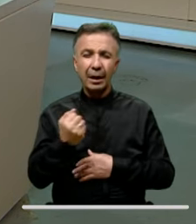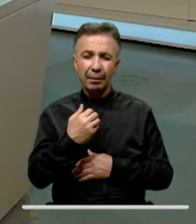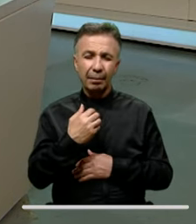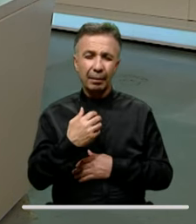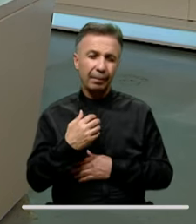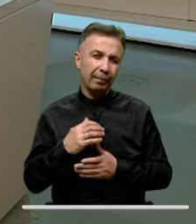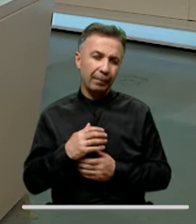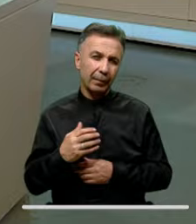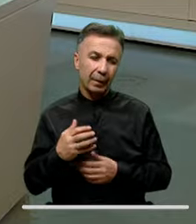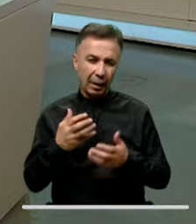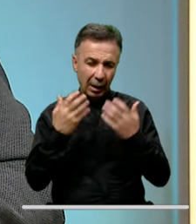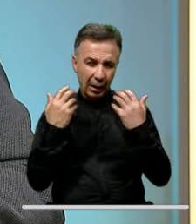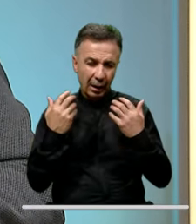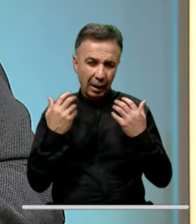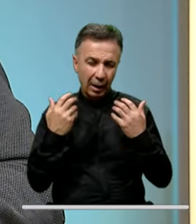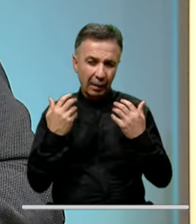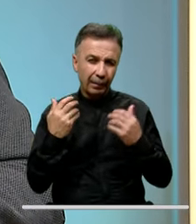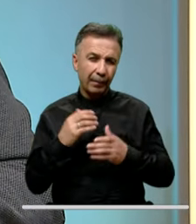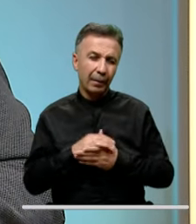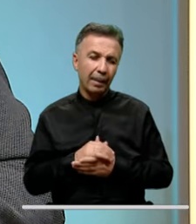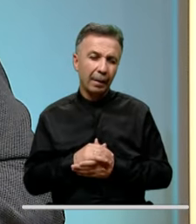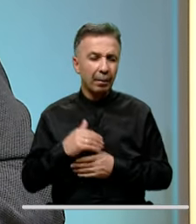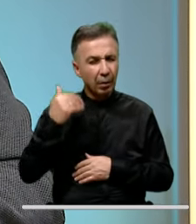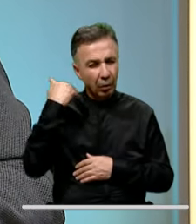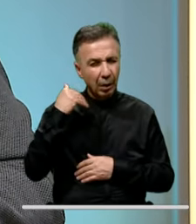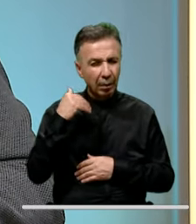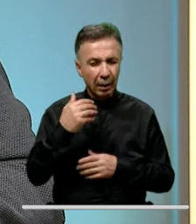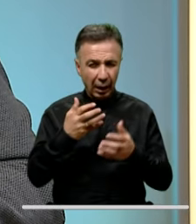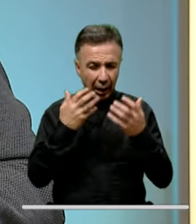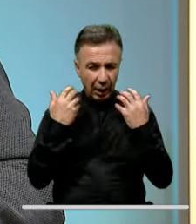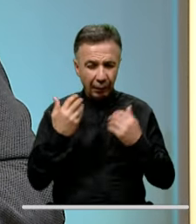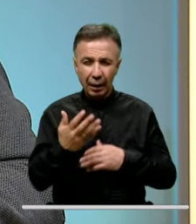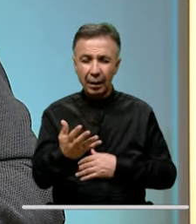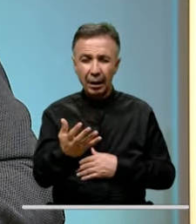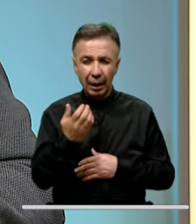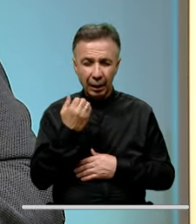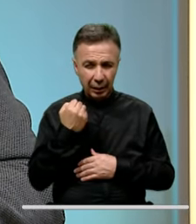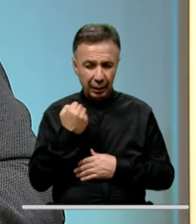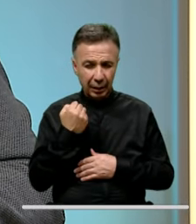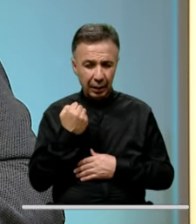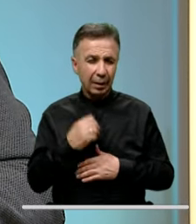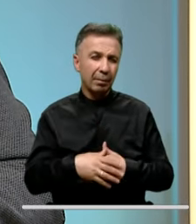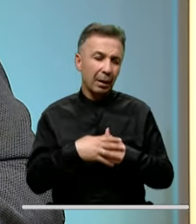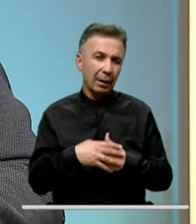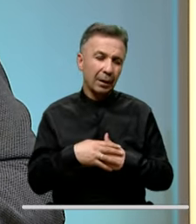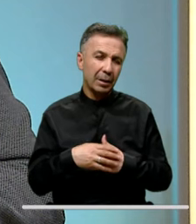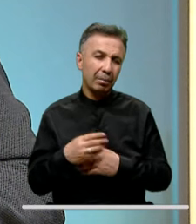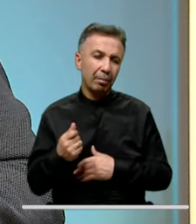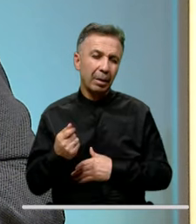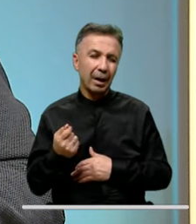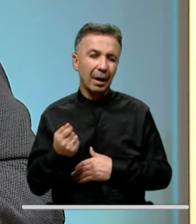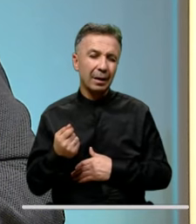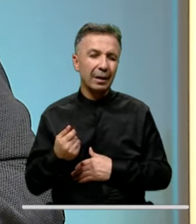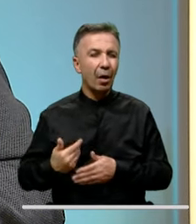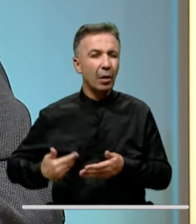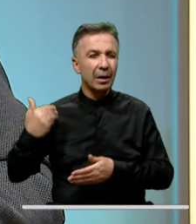yok. Kurbanlıkçıya gittim, ayakta küçük baş bir kurbana anlaştım. Evet. Paranın da belli bir